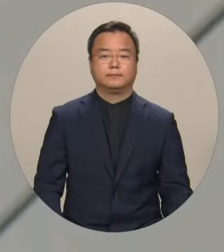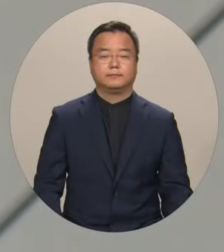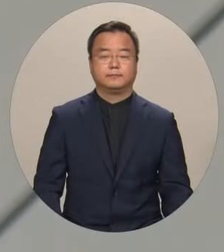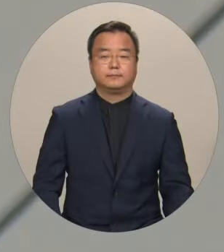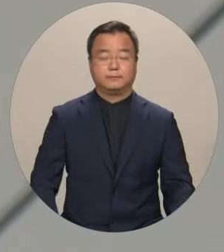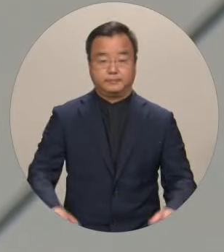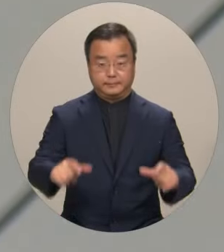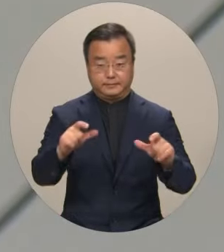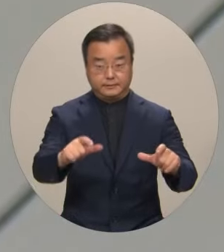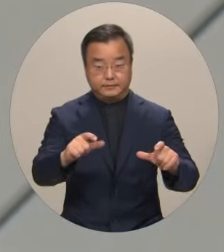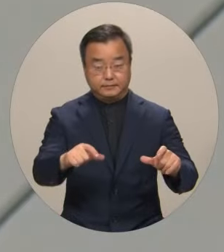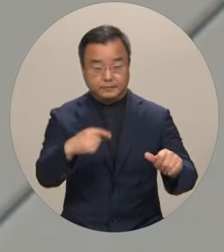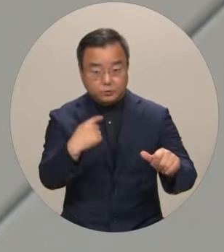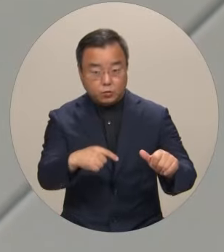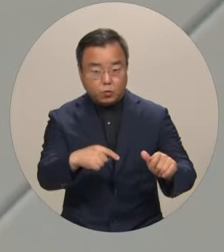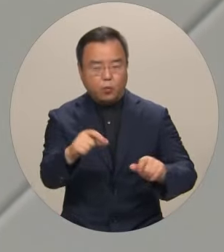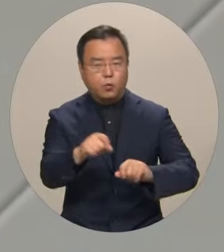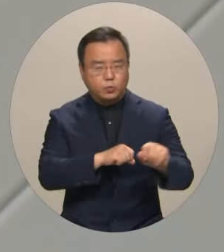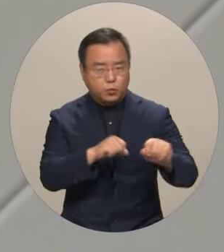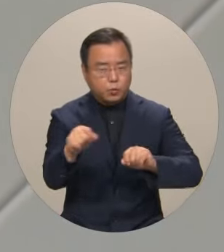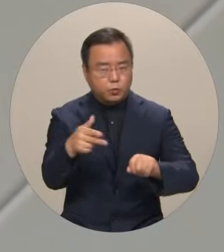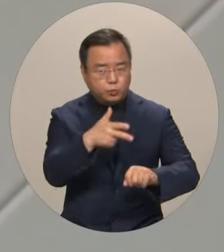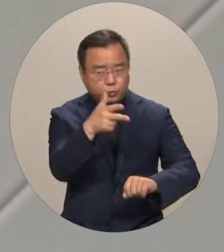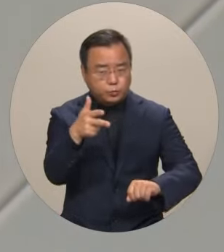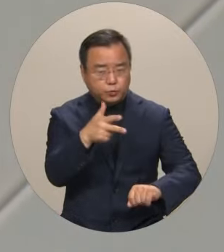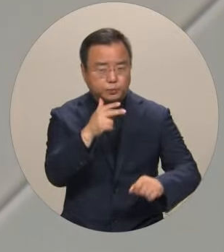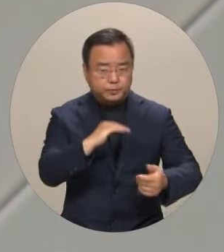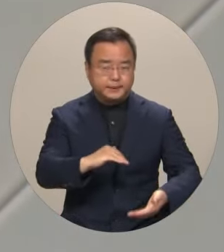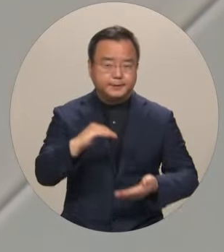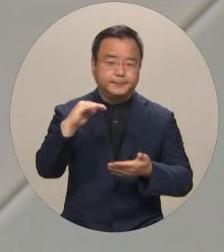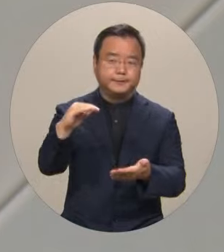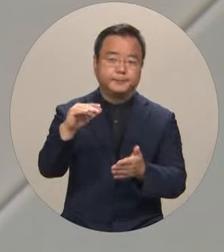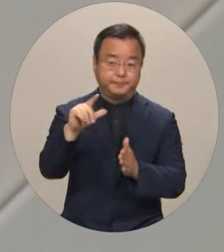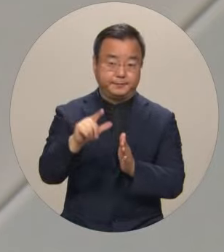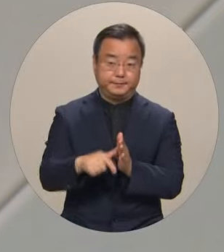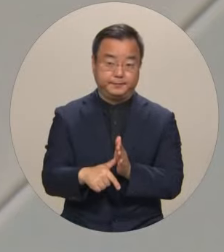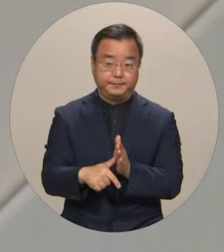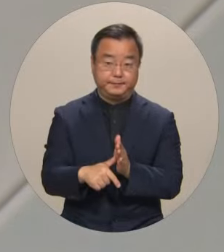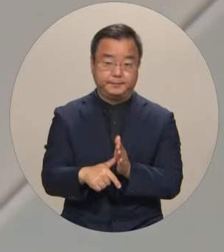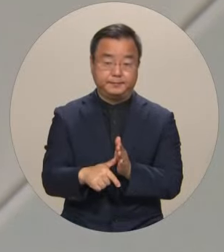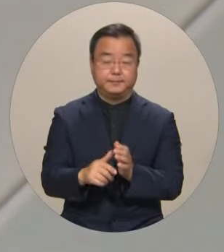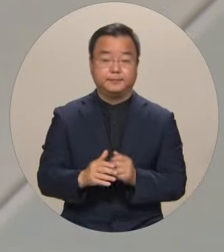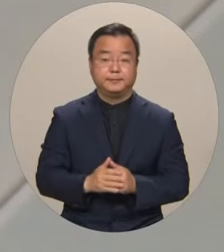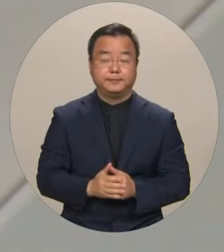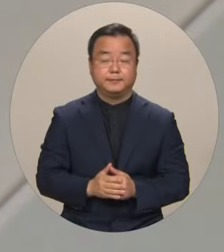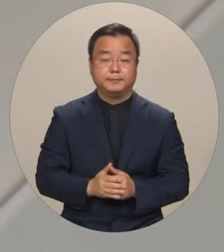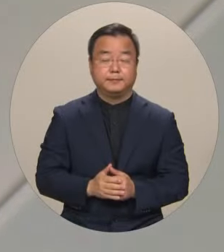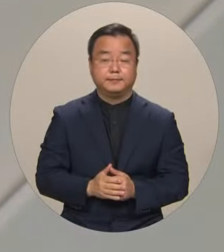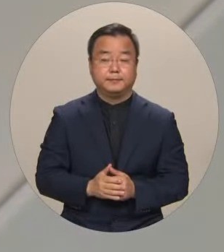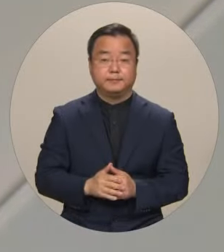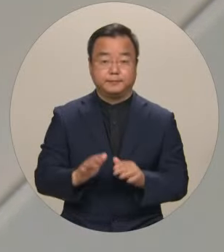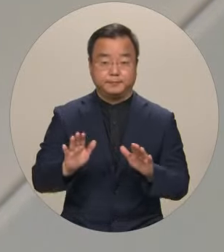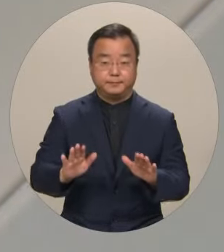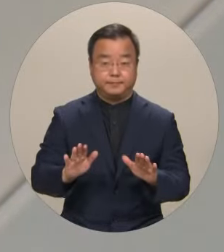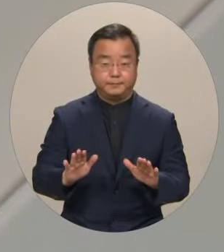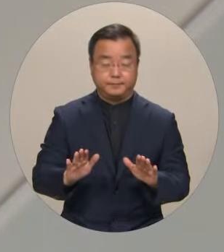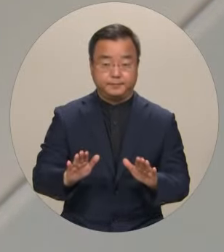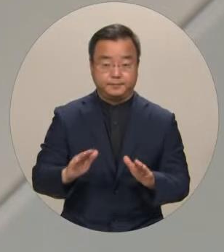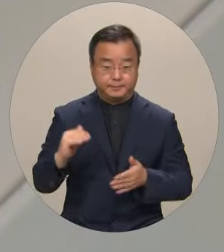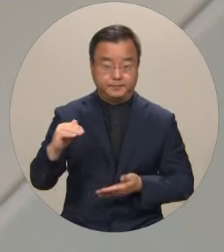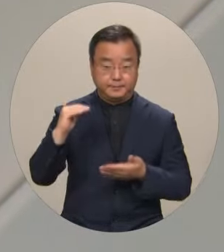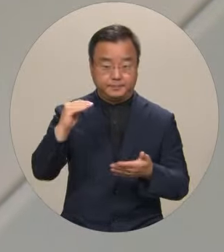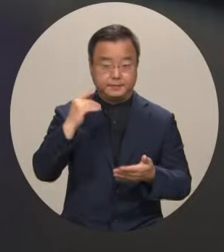지역 교육의 의미 있는 움직임이 취재에서 전달해 드리는 지역교육 브리핑 시간입니다 오늘은 서진석 기자와